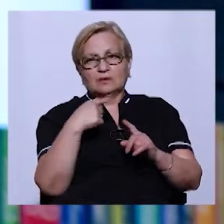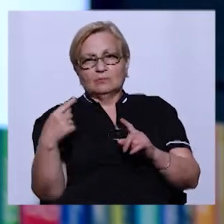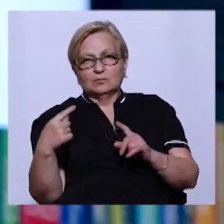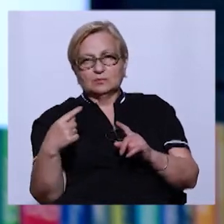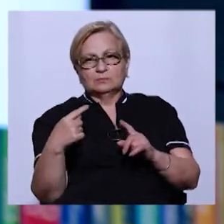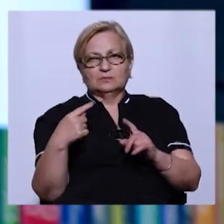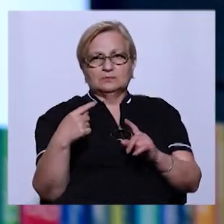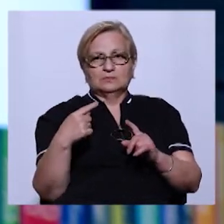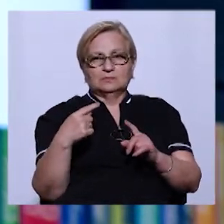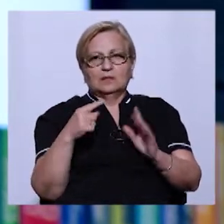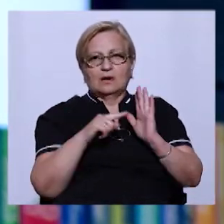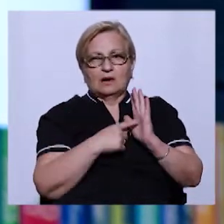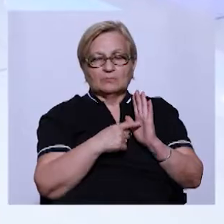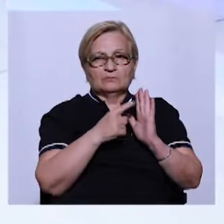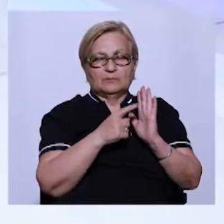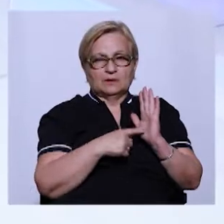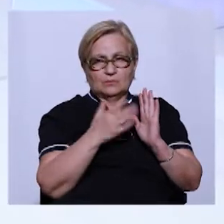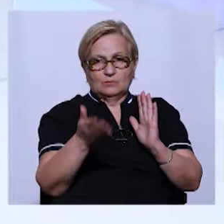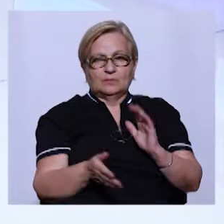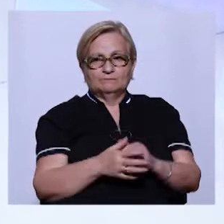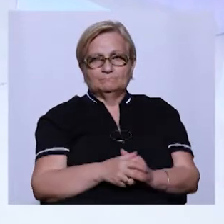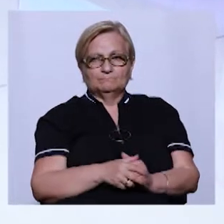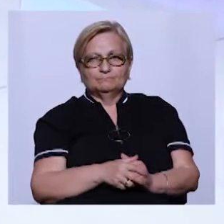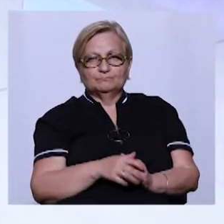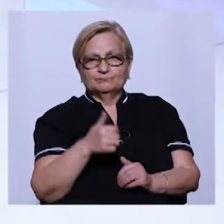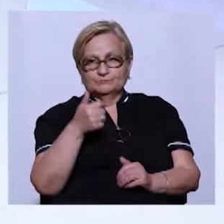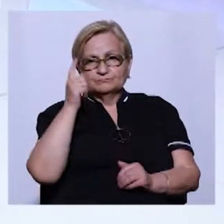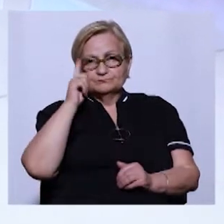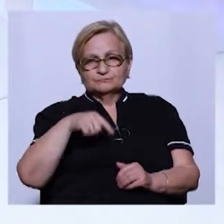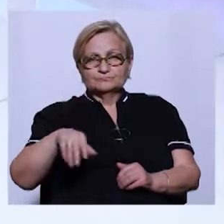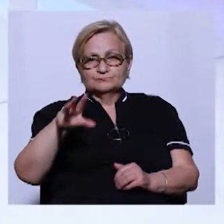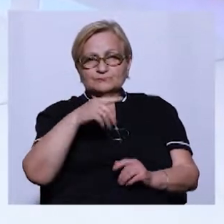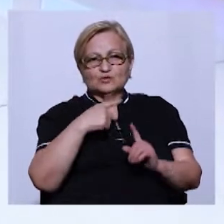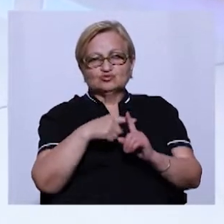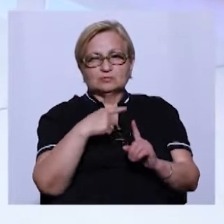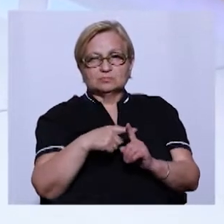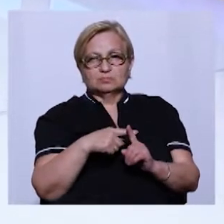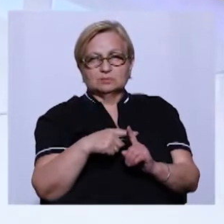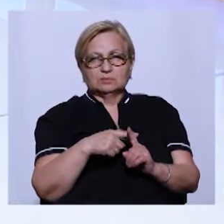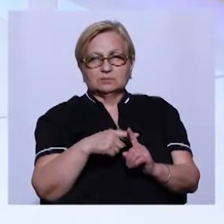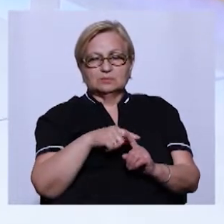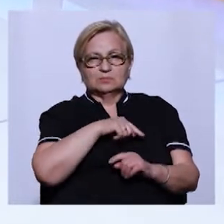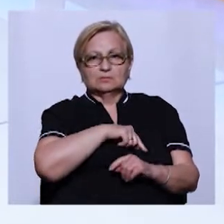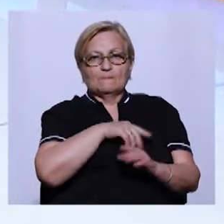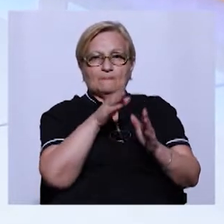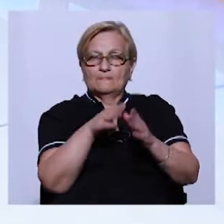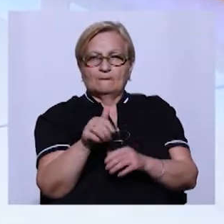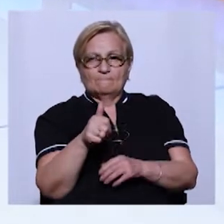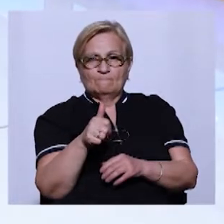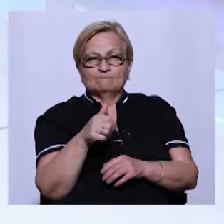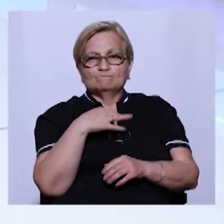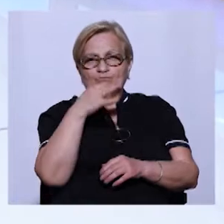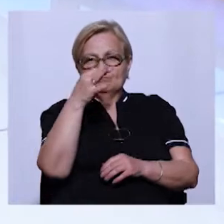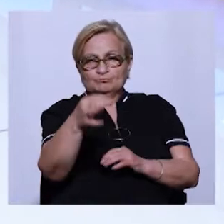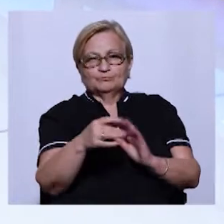გამოკლება, გამრავლება, გაყოფა. და კარგად ვიცით ჩვენ შეკრების თვისებები, ასევე